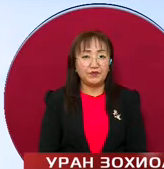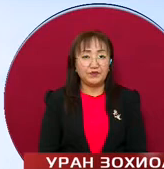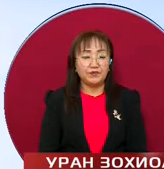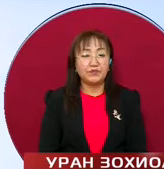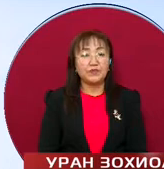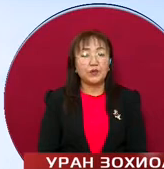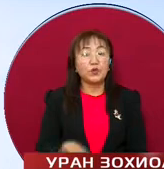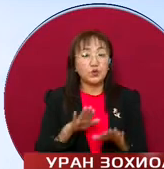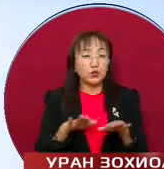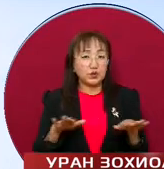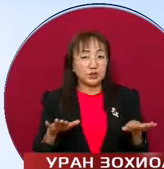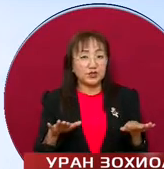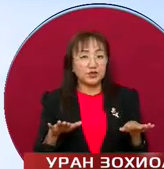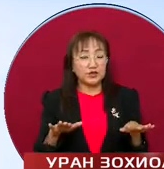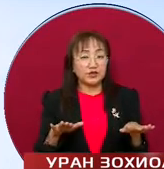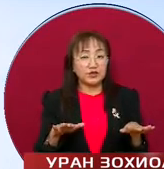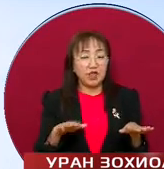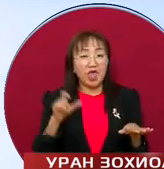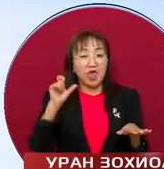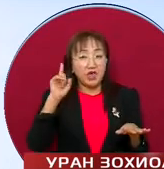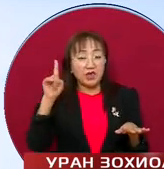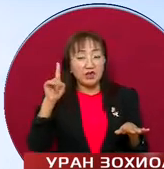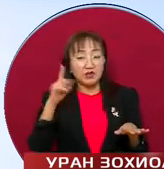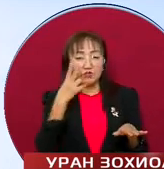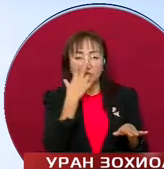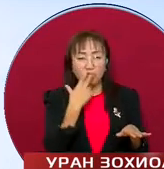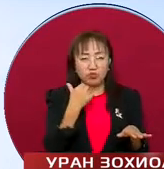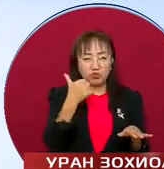За тэгвэл хүүхдүүд ээ ихэд уран дүрслэлийг